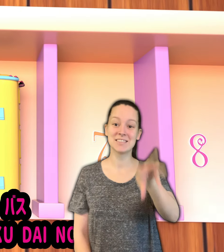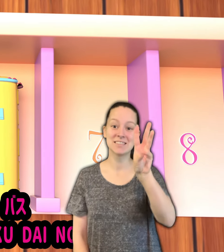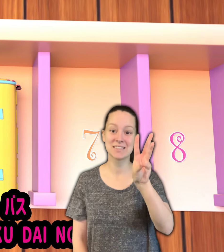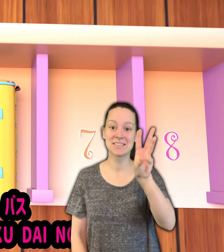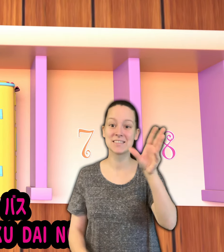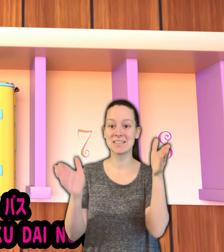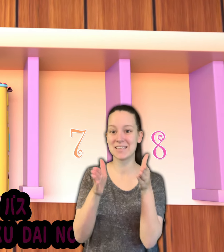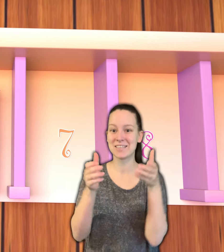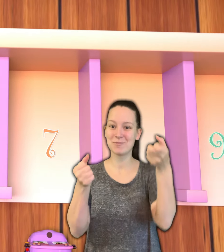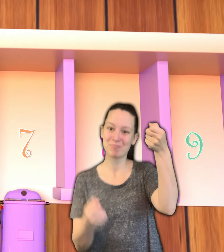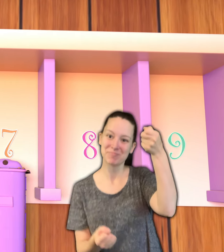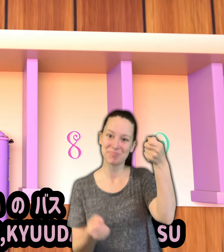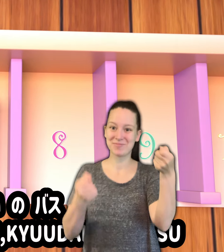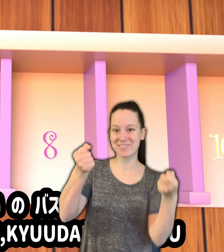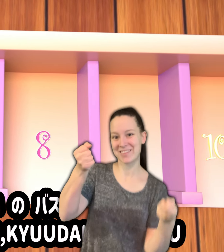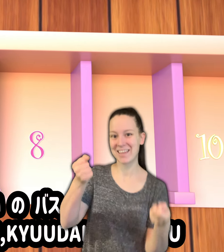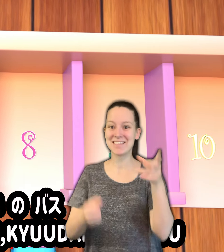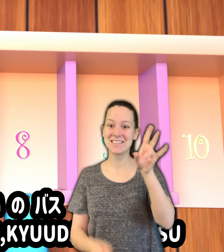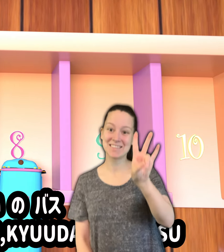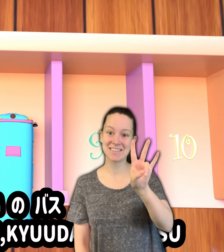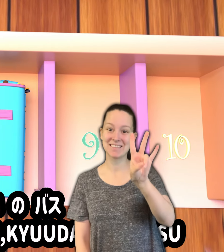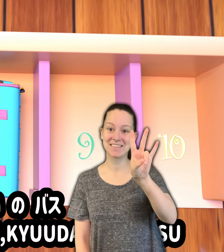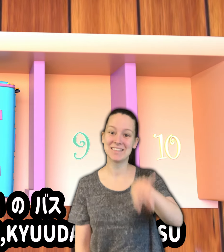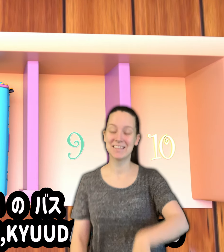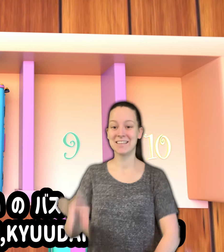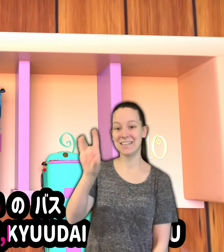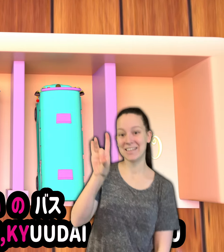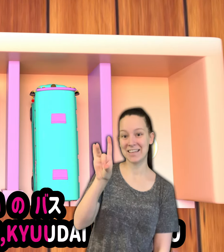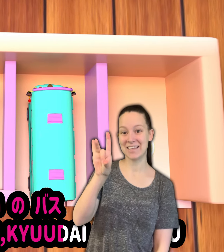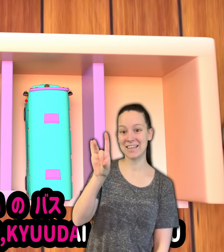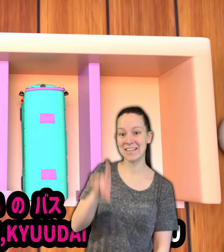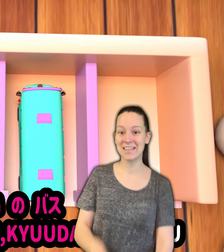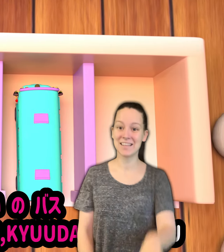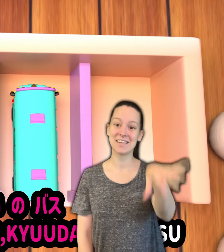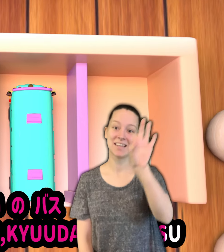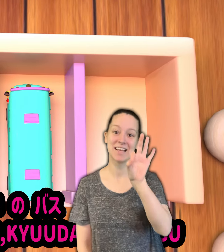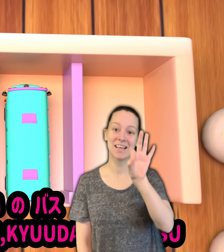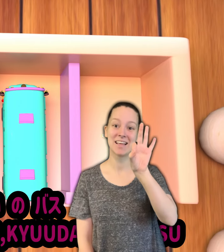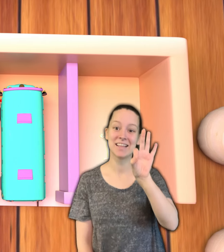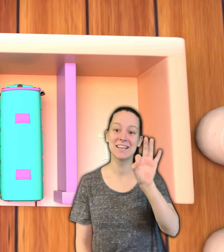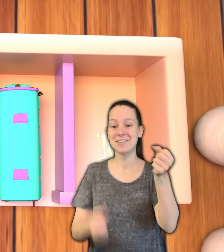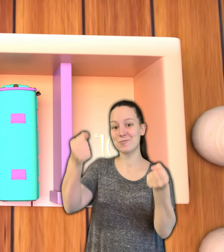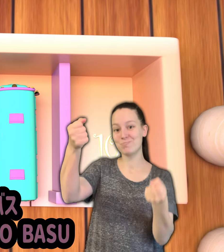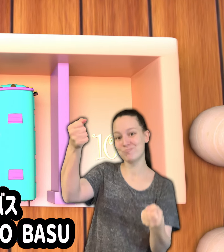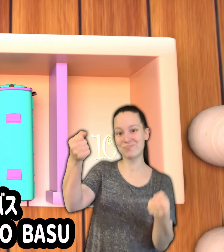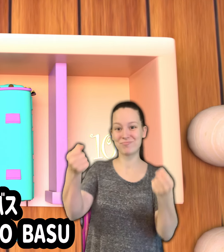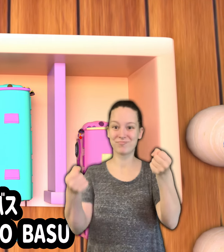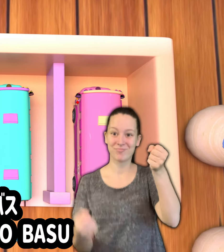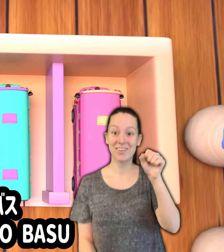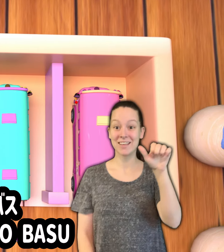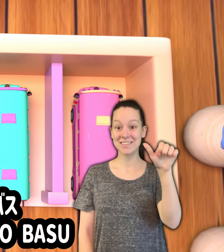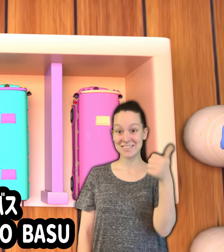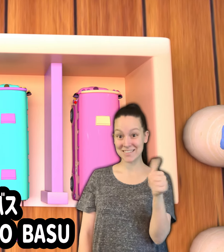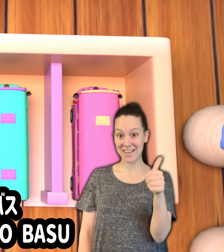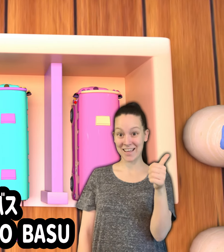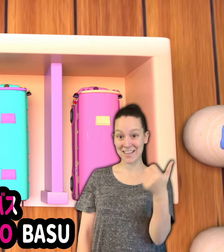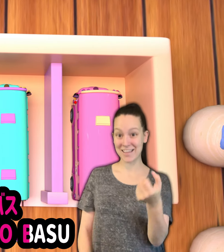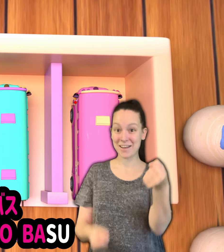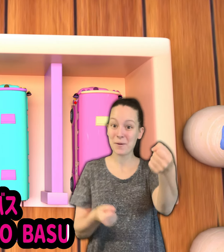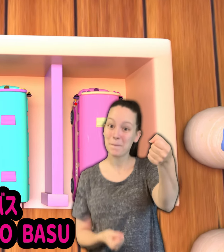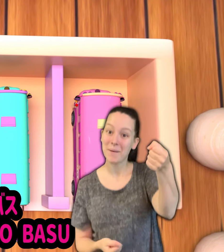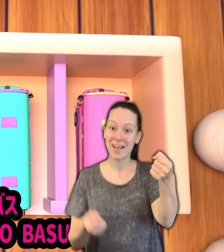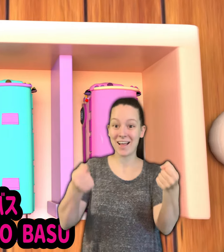6台のバス7台8台9台のバス10